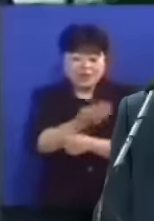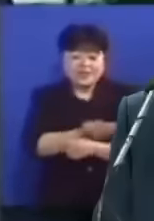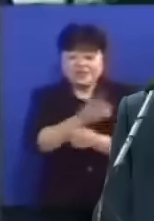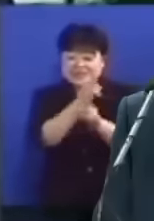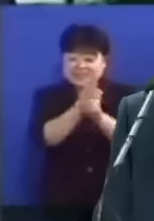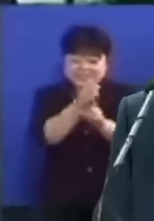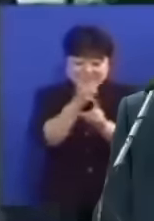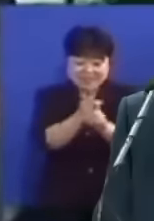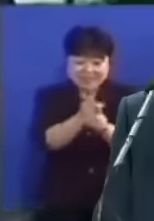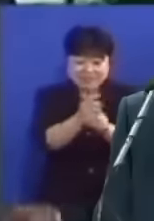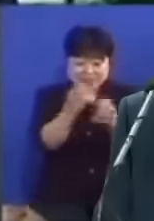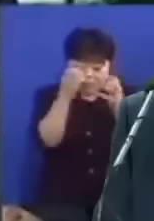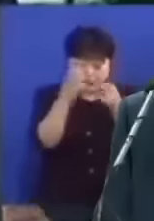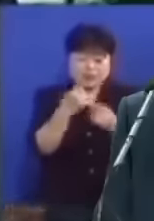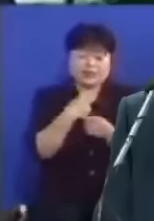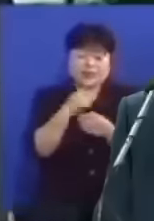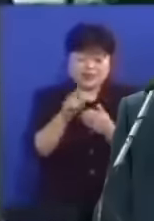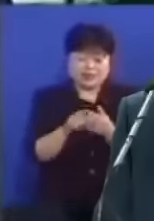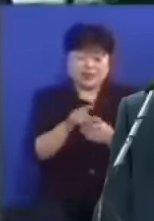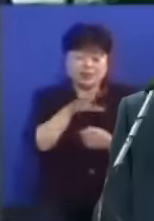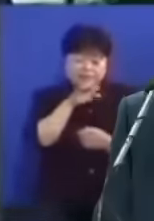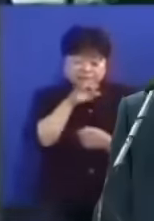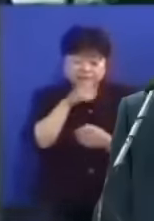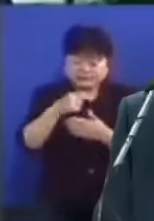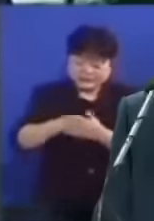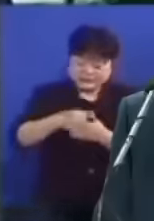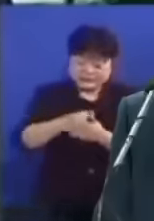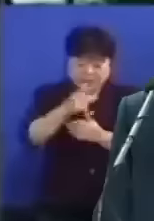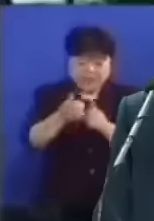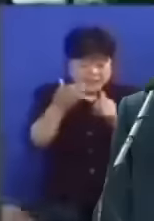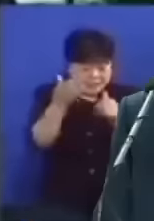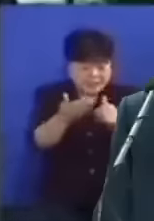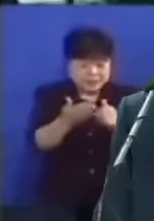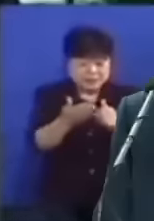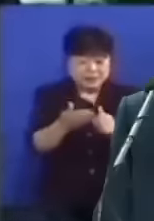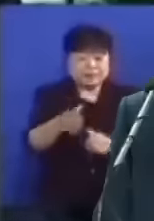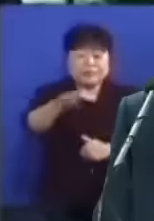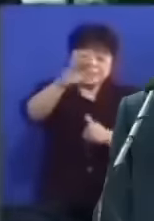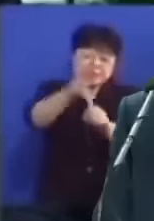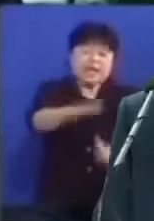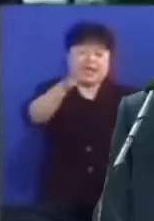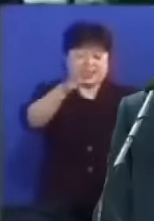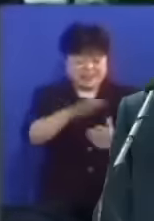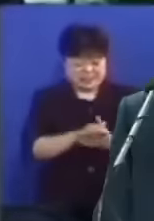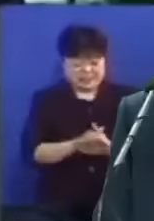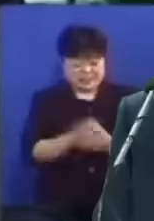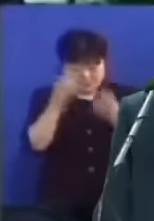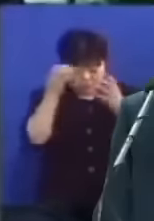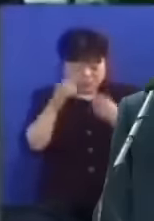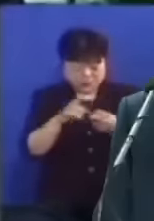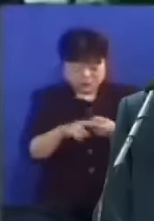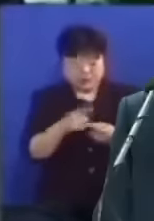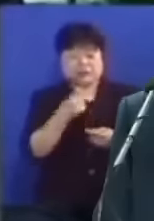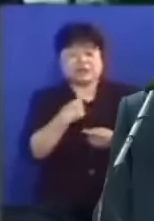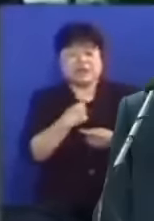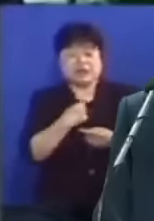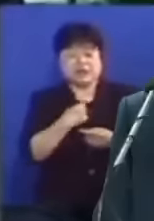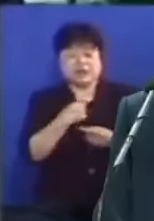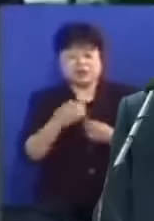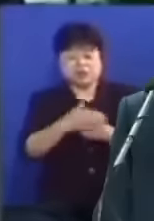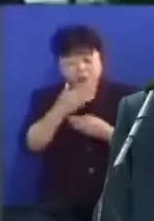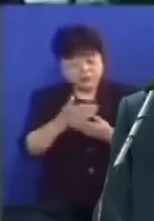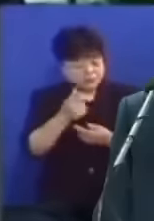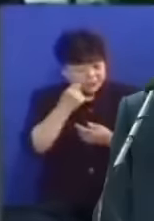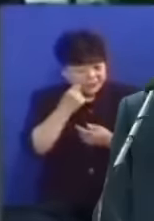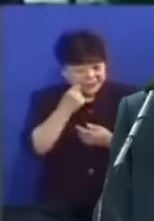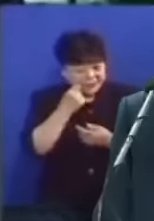있는 것입니다. 고통을 당할 때 원망, 불평, 탄식하면 하나님이 넌 낙제다. 그러면 고통은 고통대로 당하고 도움은 받지